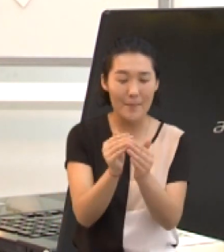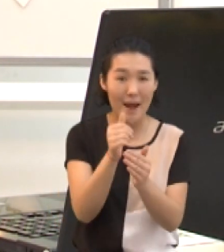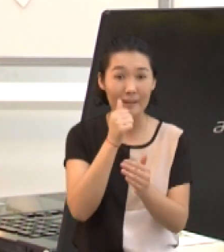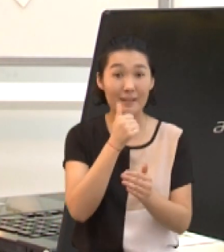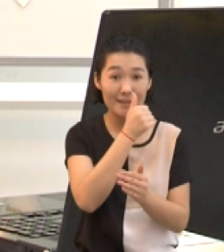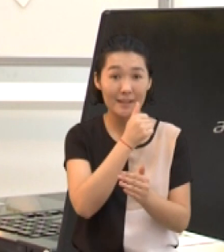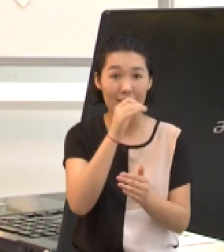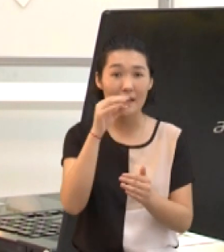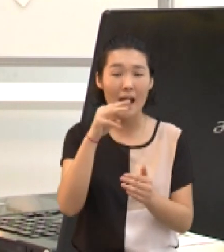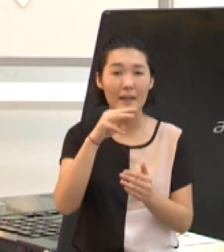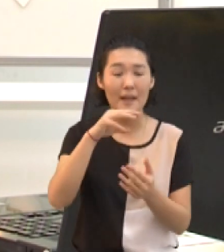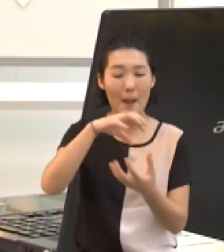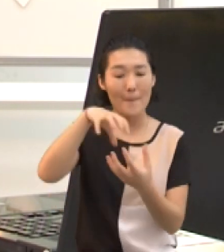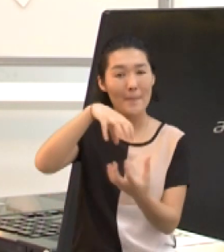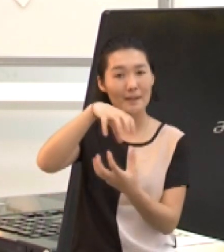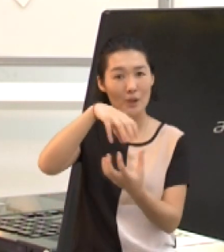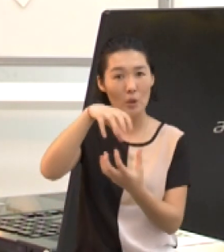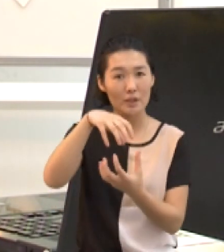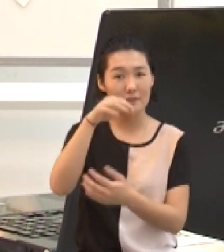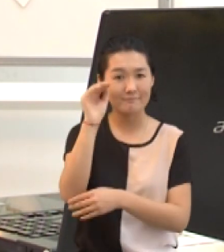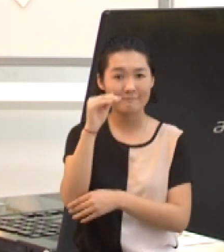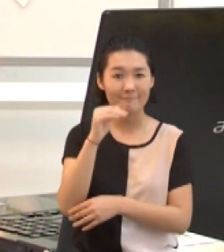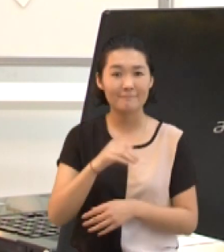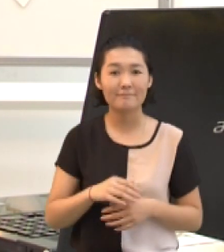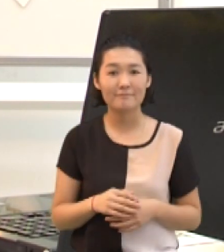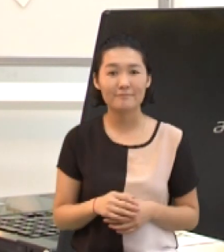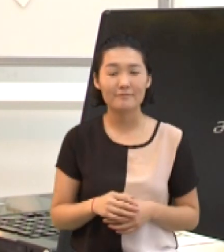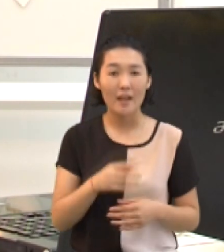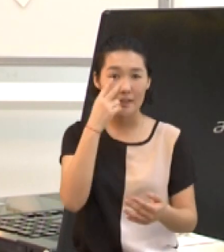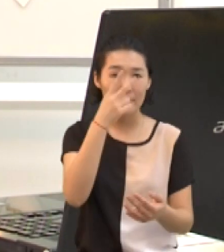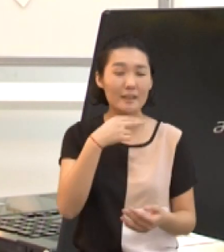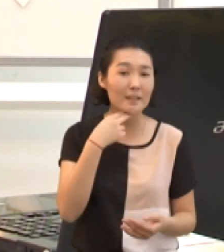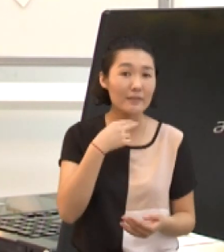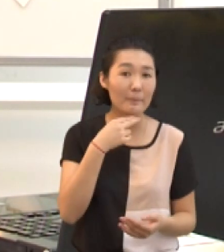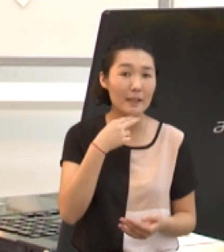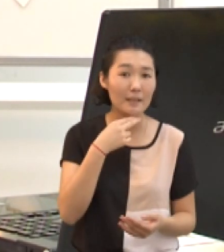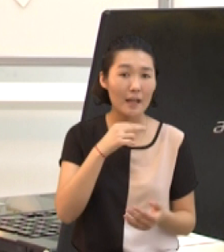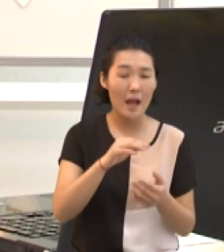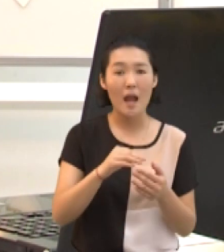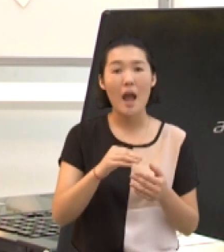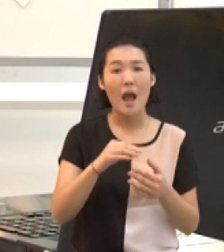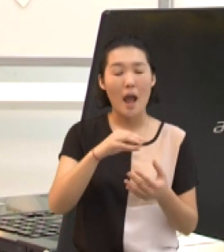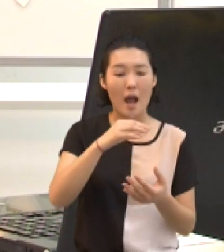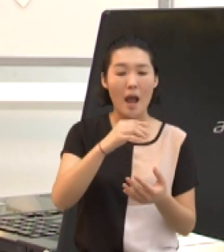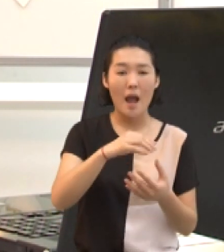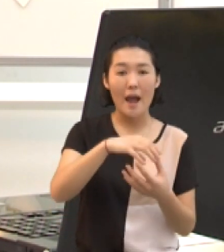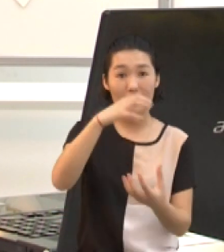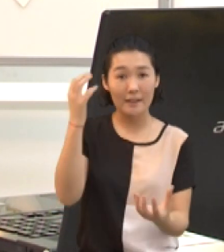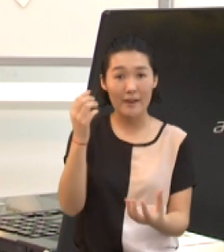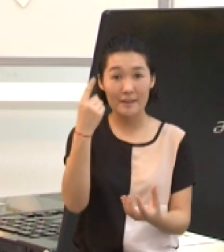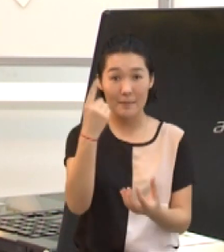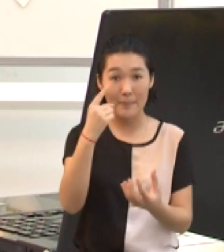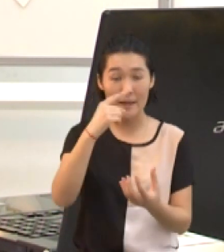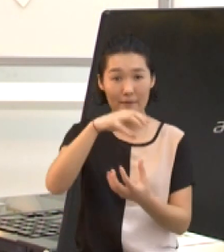от матрешки. Смотрите внимательно. Открывается первая матрешка, и